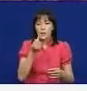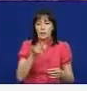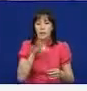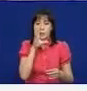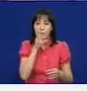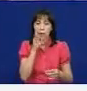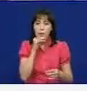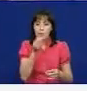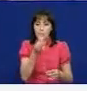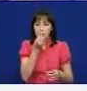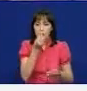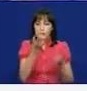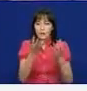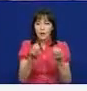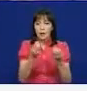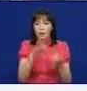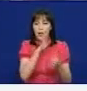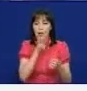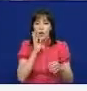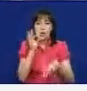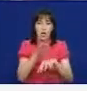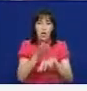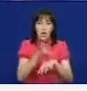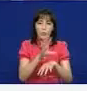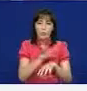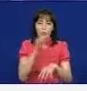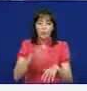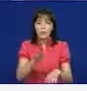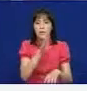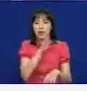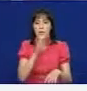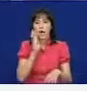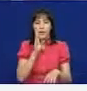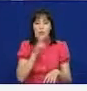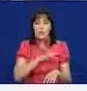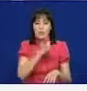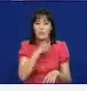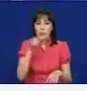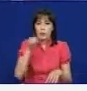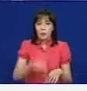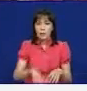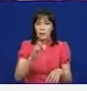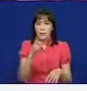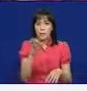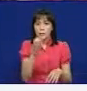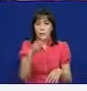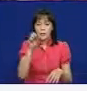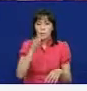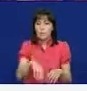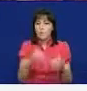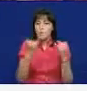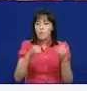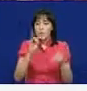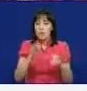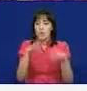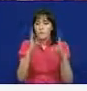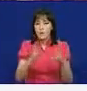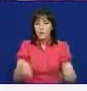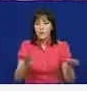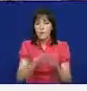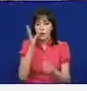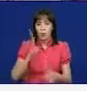тамақтанып, тағы бір ана құтыру ауруына шалдыққан. Ана өлімінің құпиялы аудиті Зияш Баян қызы мұнда келеңсіздіктерге бірге